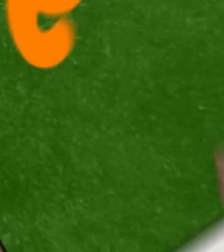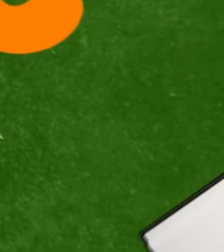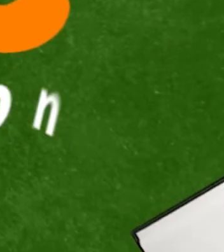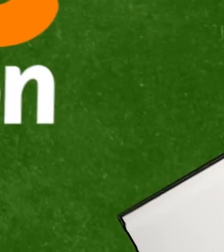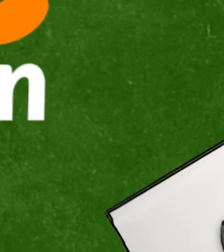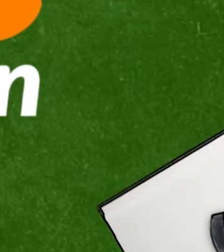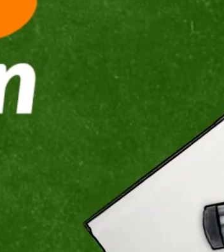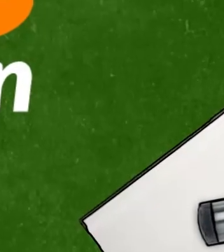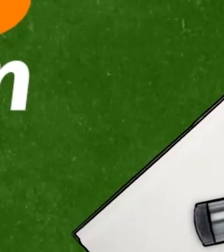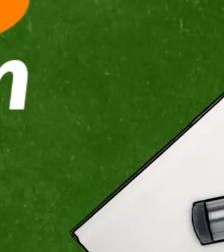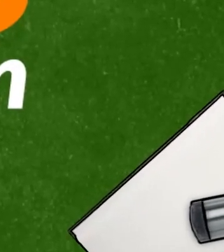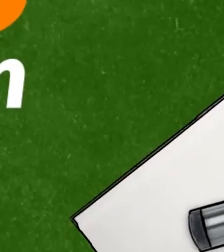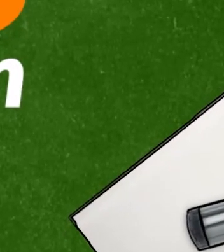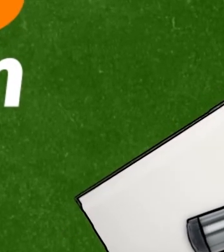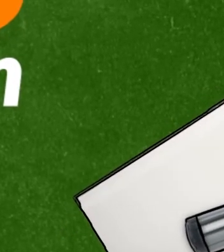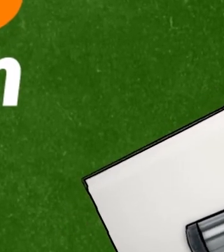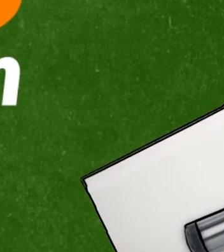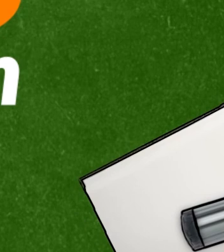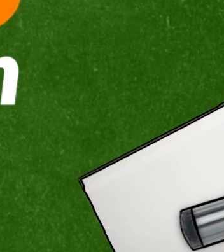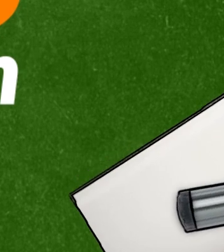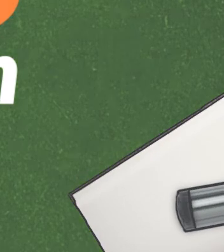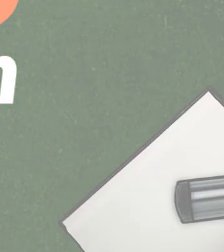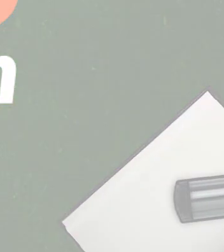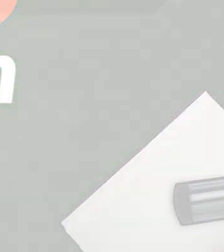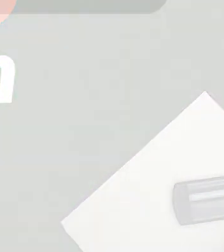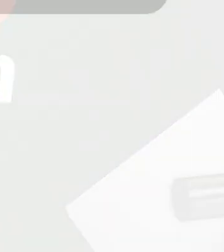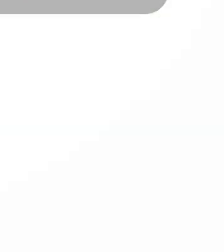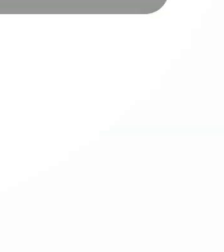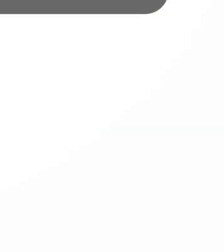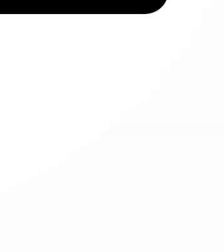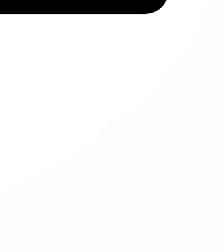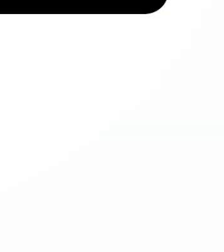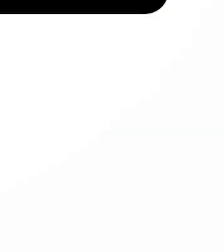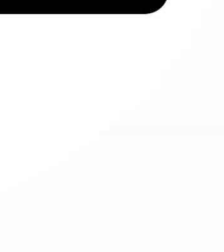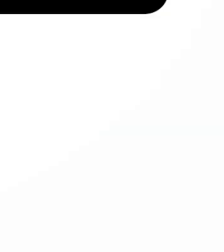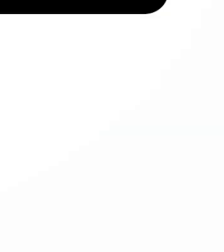école à la maison revient demain. Pour plus de cours et d'exercices,